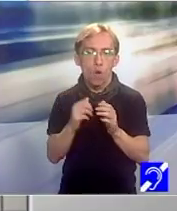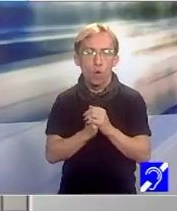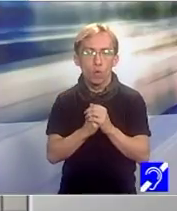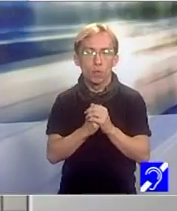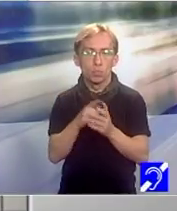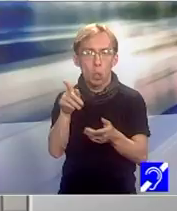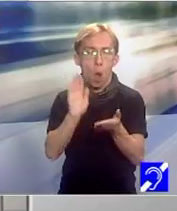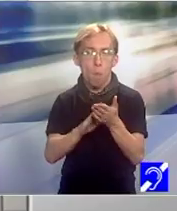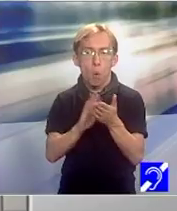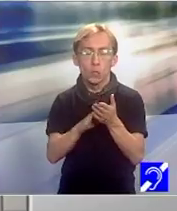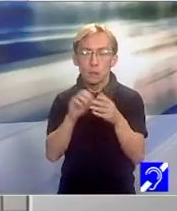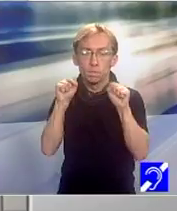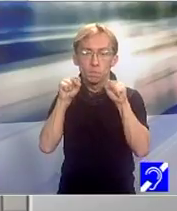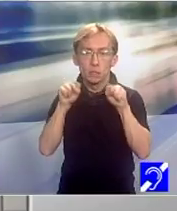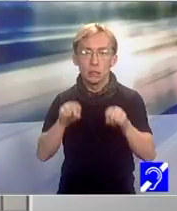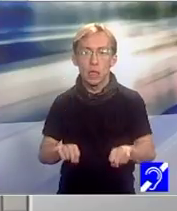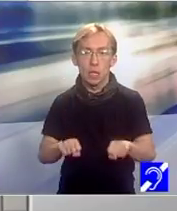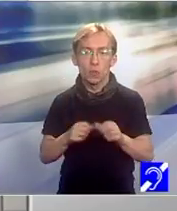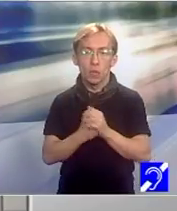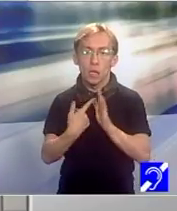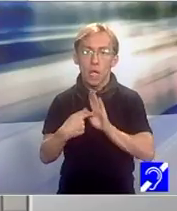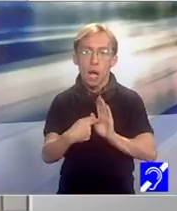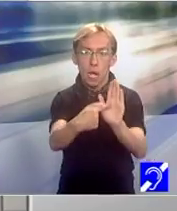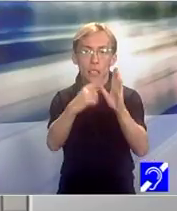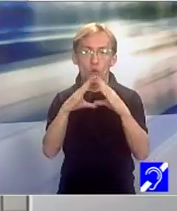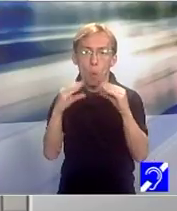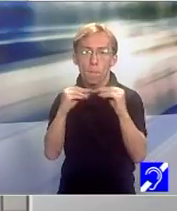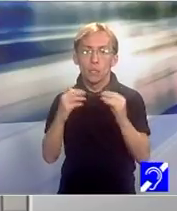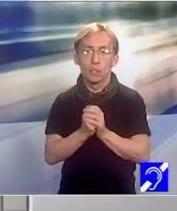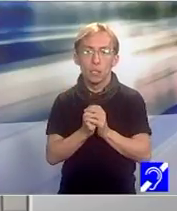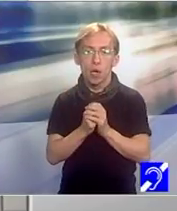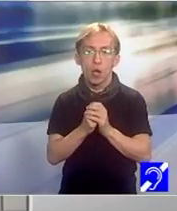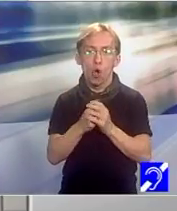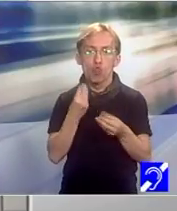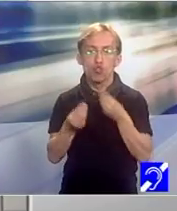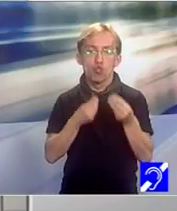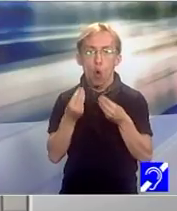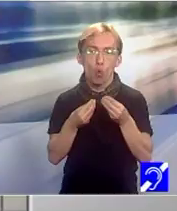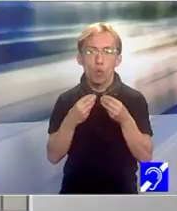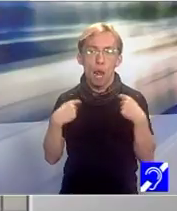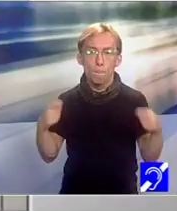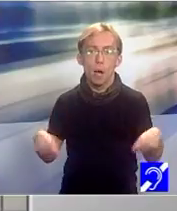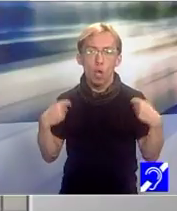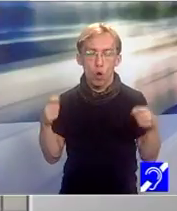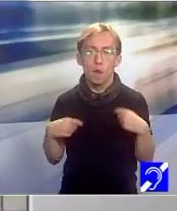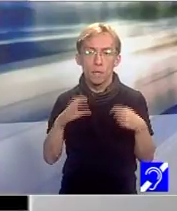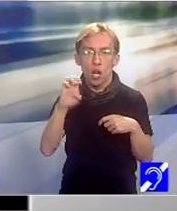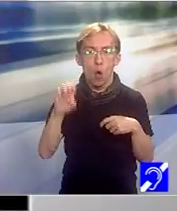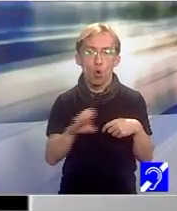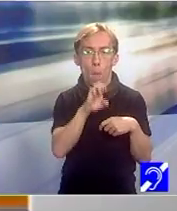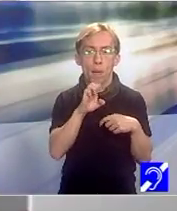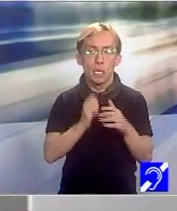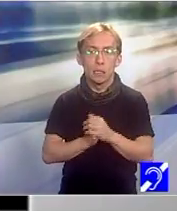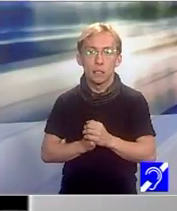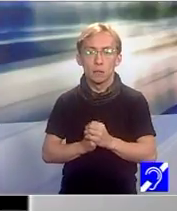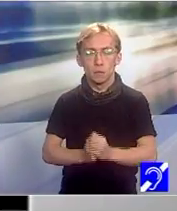motiv serios pentru că ei chiar în aceste zile reprezintă România, cum vă spuneam puțin mai devreme, la Jocurile Paralimpice Europene de tineret. Priviți!